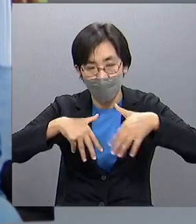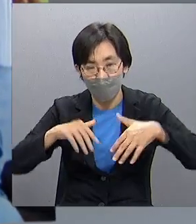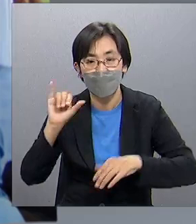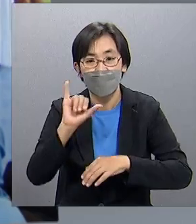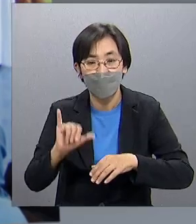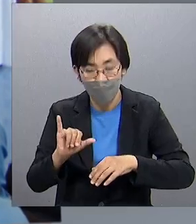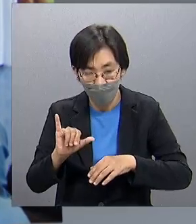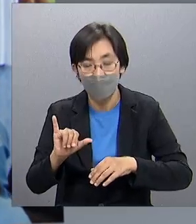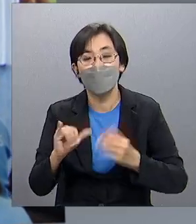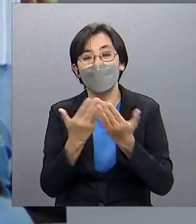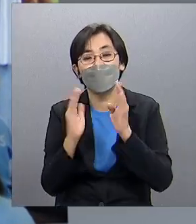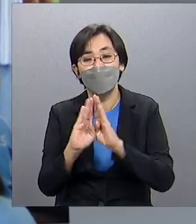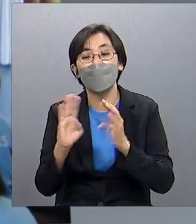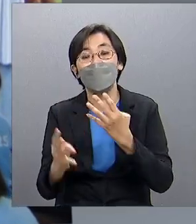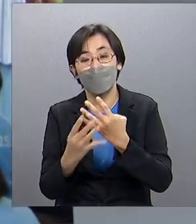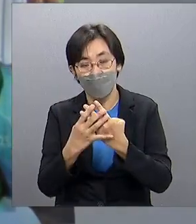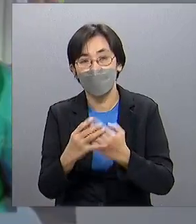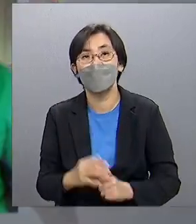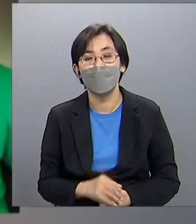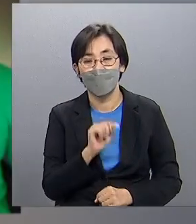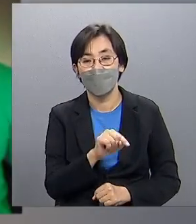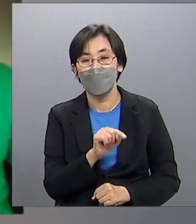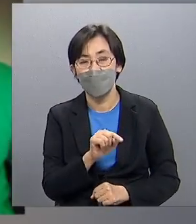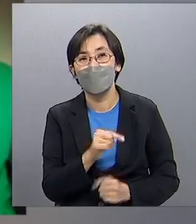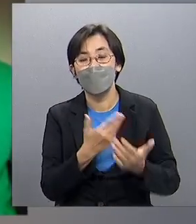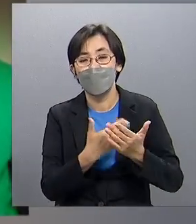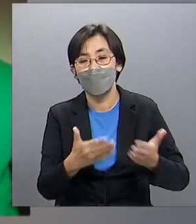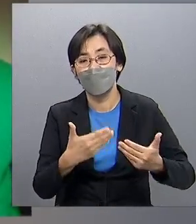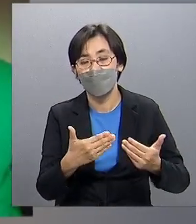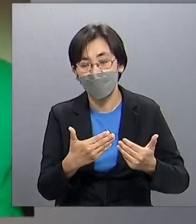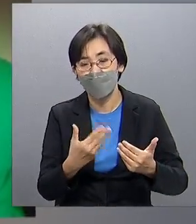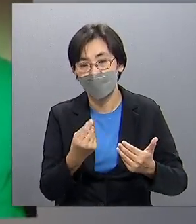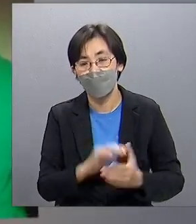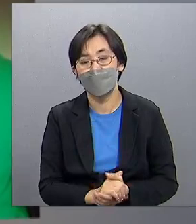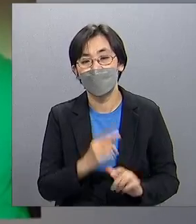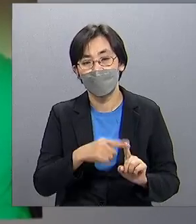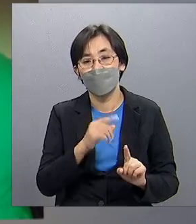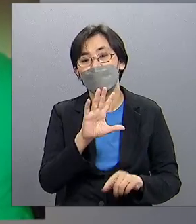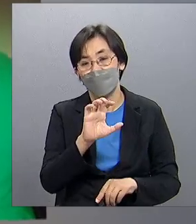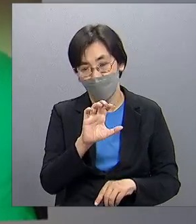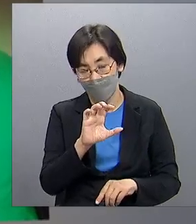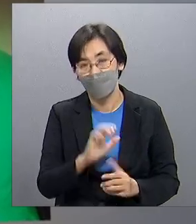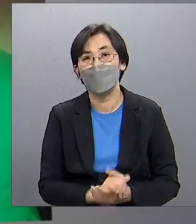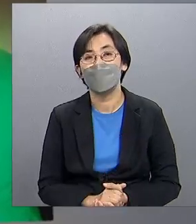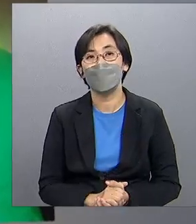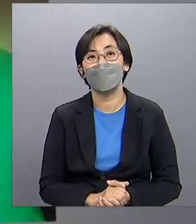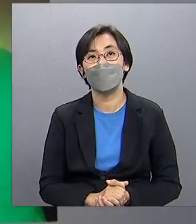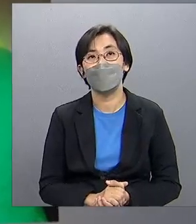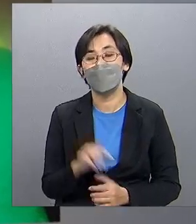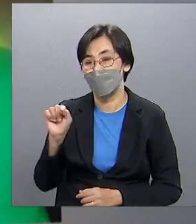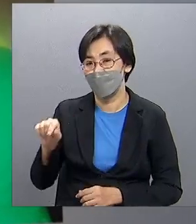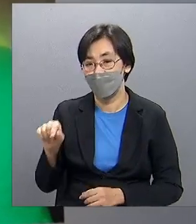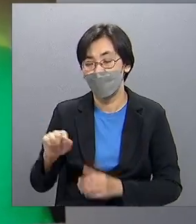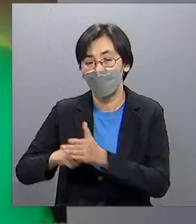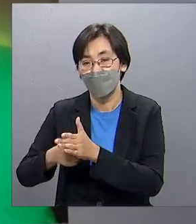ยก็คือจะได้รับรายได้ทั้งหมดก็คือ500บาทต่อคนนะคะส่วนพวงกุญแจ DIY ของเ